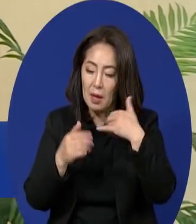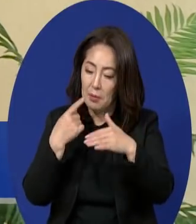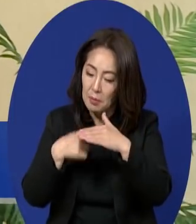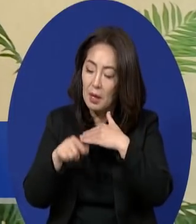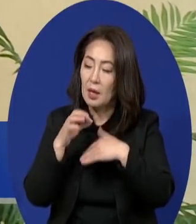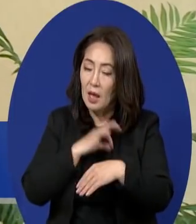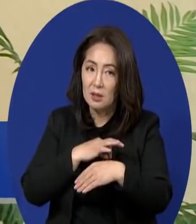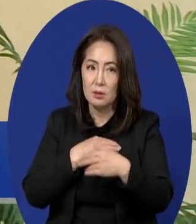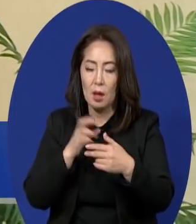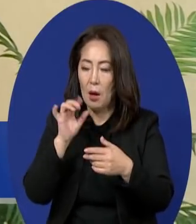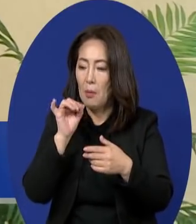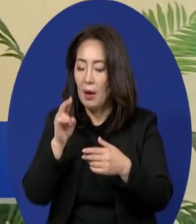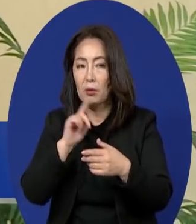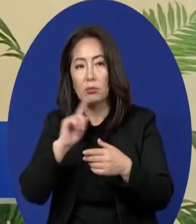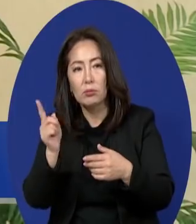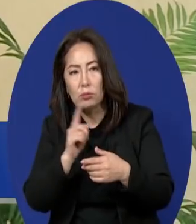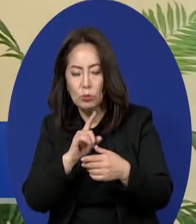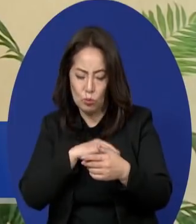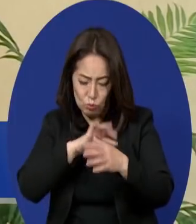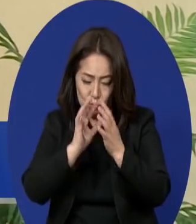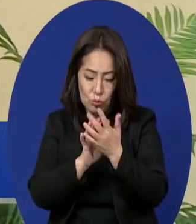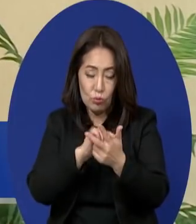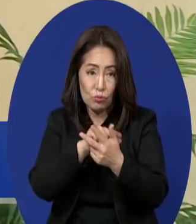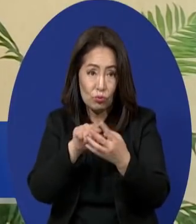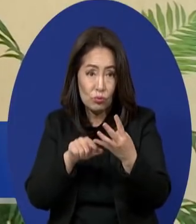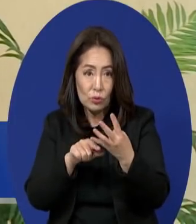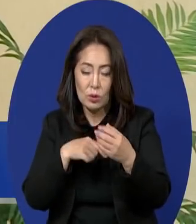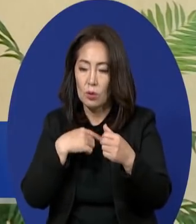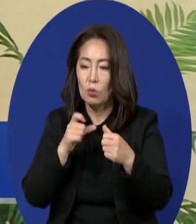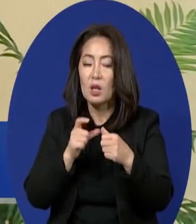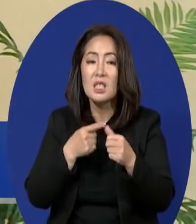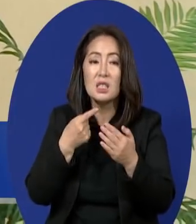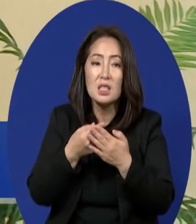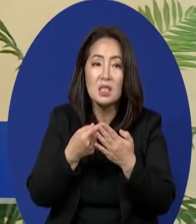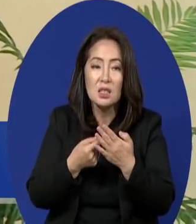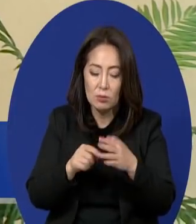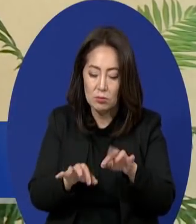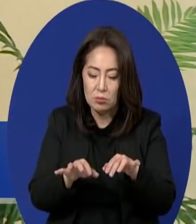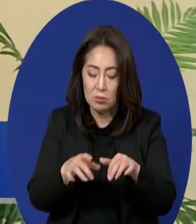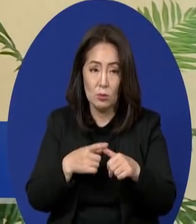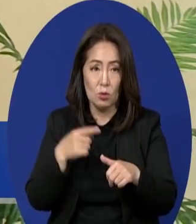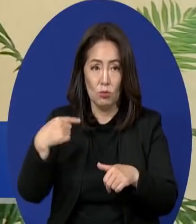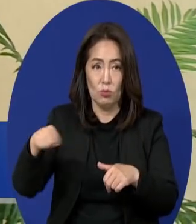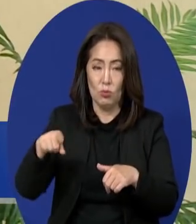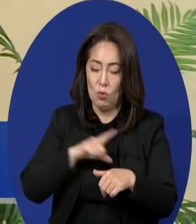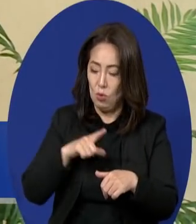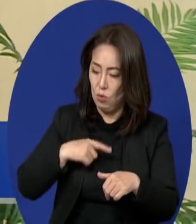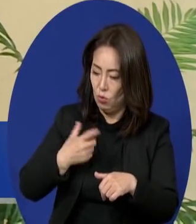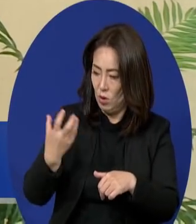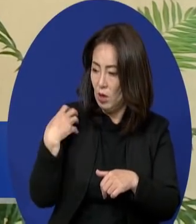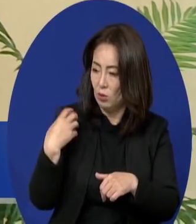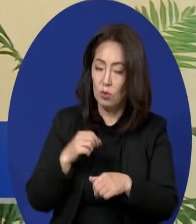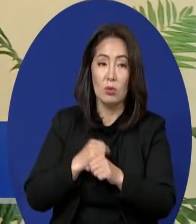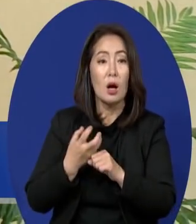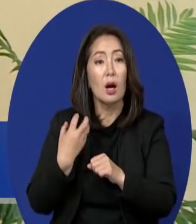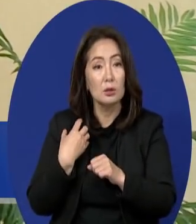ашиглаж гин, тэг банк руу орж гин. Энэ болгон дээр та өөрөө тэр хэрэглэгчийн нэрээ хийгээд өөрөө пассворд гэж байгаа байхгүй. Тэгэхээр энэ бол таны өмч. Та өөрөө хариуцлага